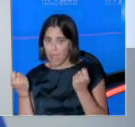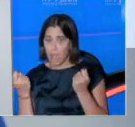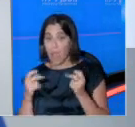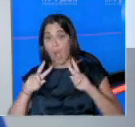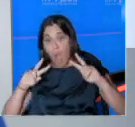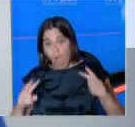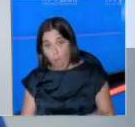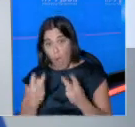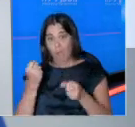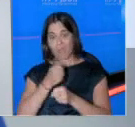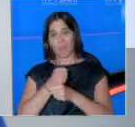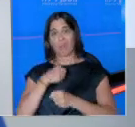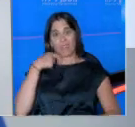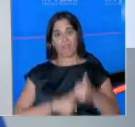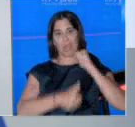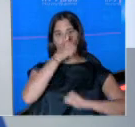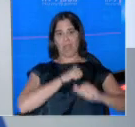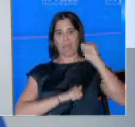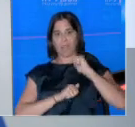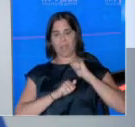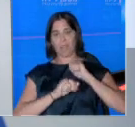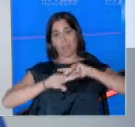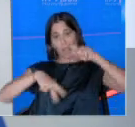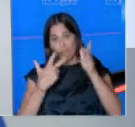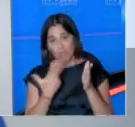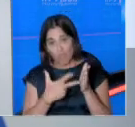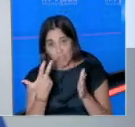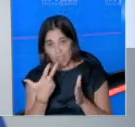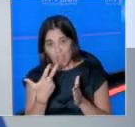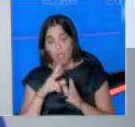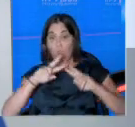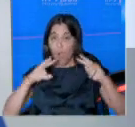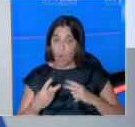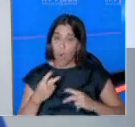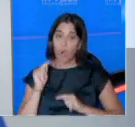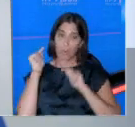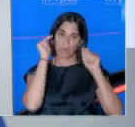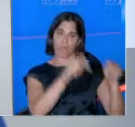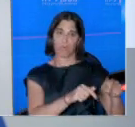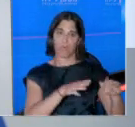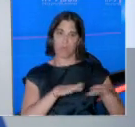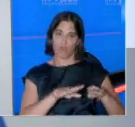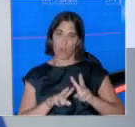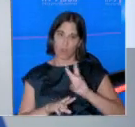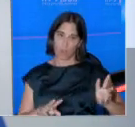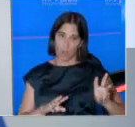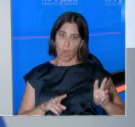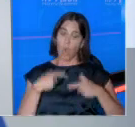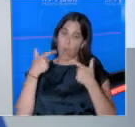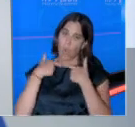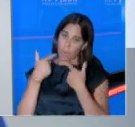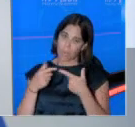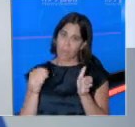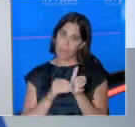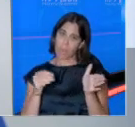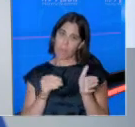והוא שוב עשה עוד פליק פלק. פליק פלק שלישי. והוא שוב דוהר לממשלת שמאל. עכשיו, הוא מסביר שזה